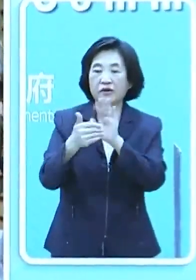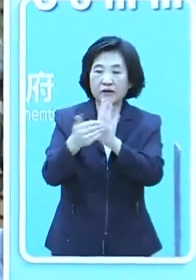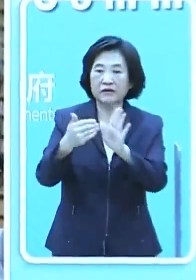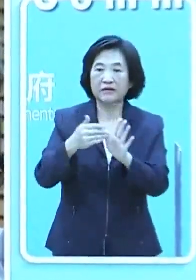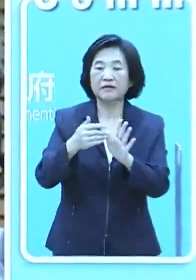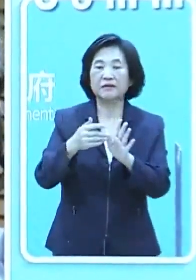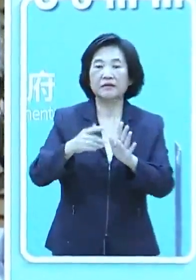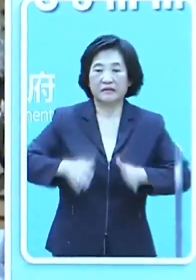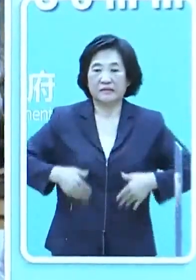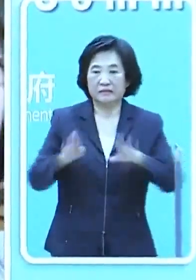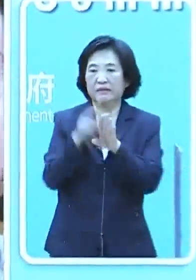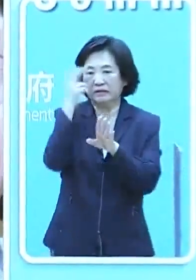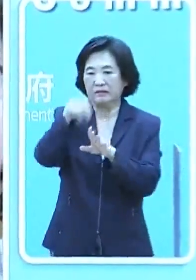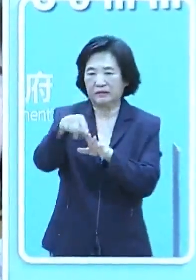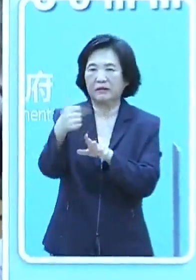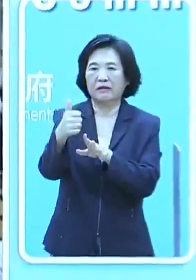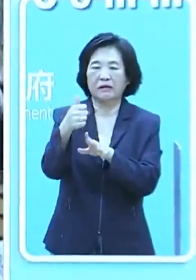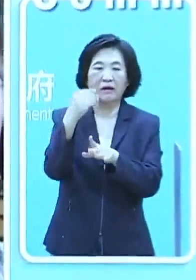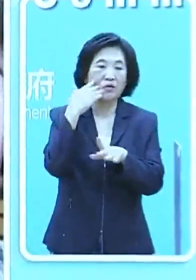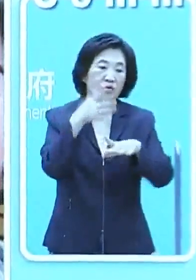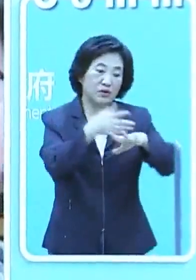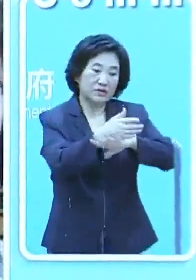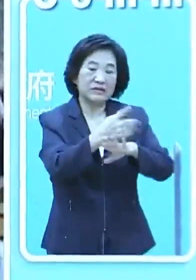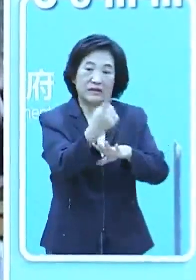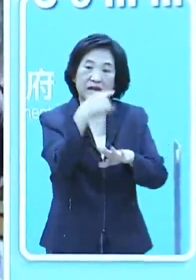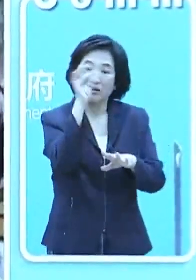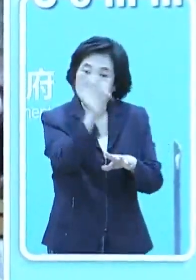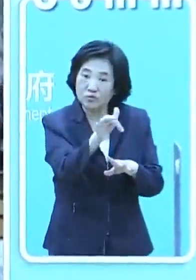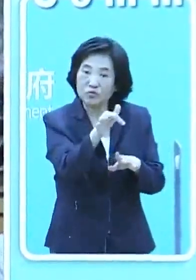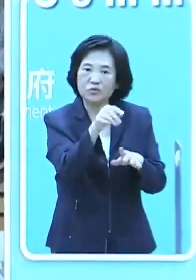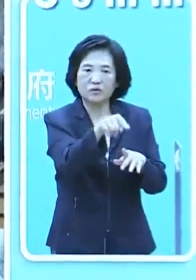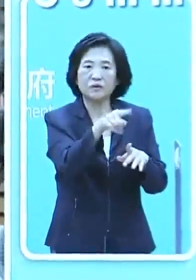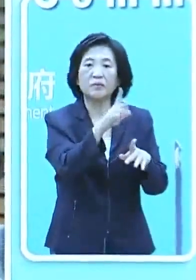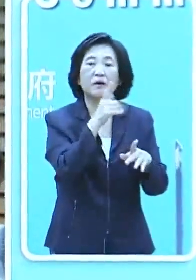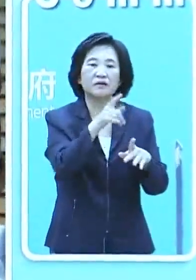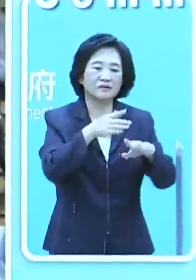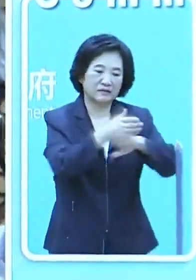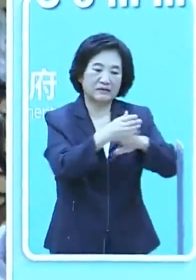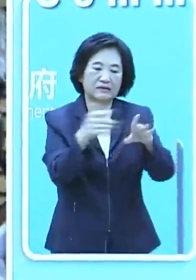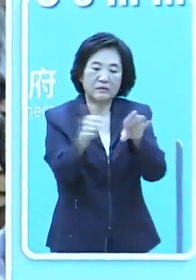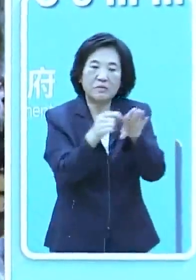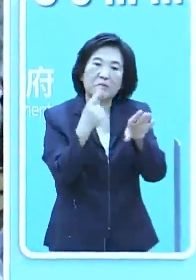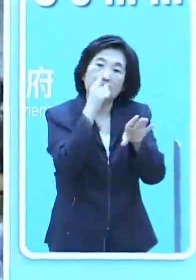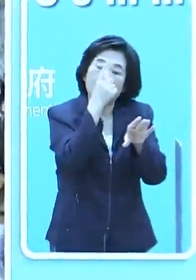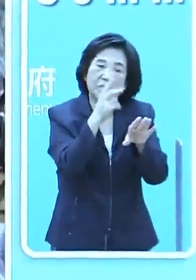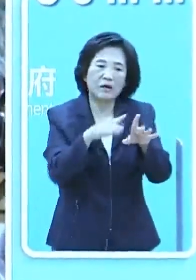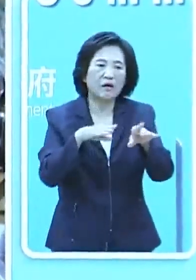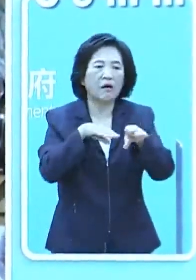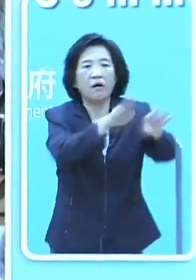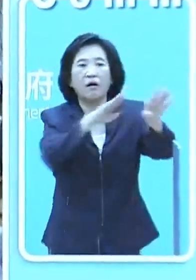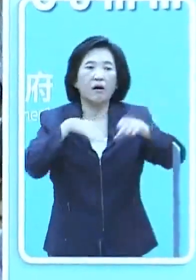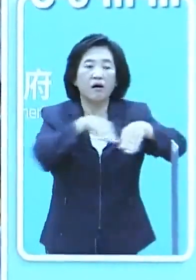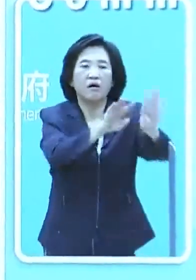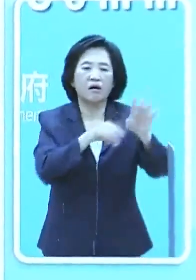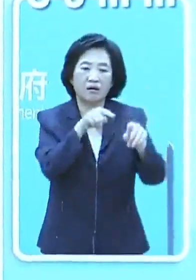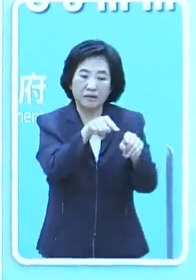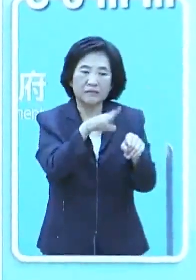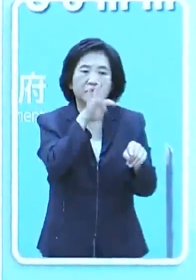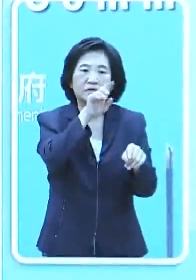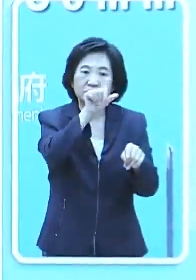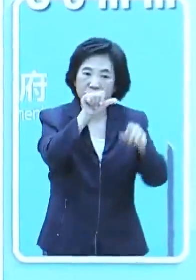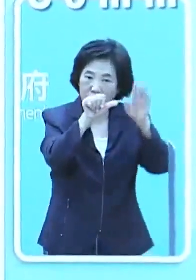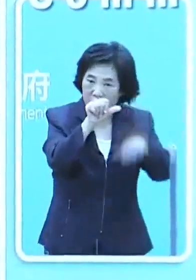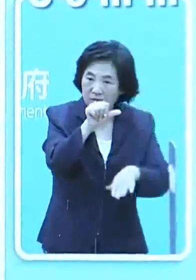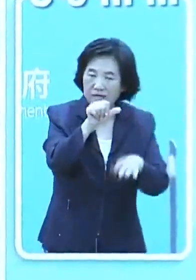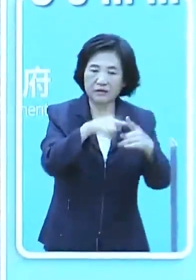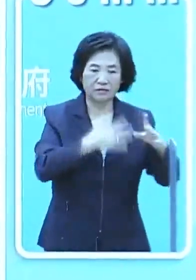素，因为车来素你知道吗？它就是让车子一个一个过去的，所以原则上我们车来素是给那一些65岁以下的